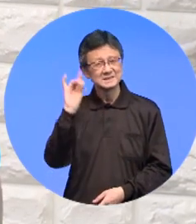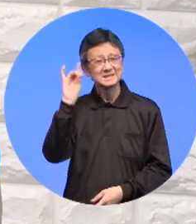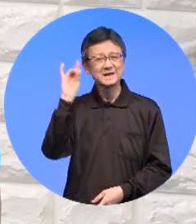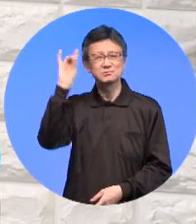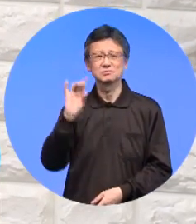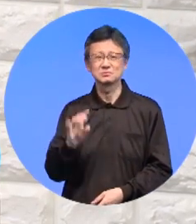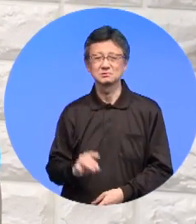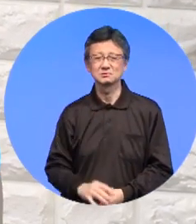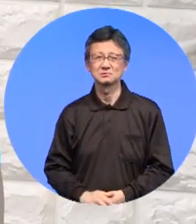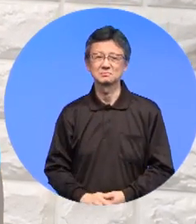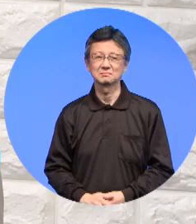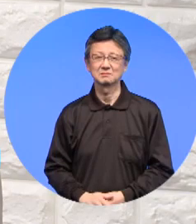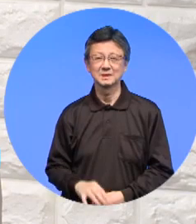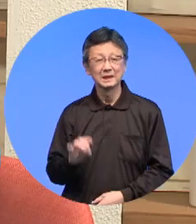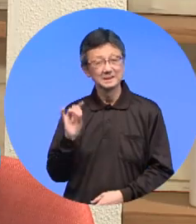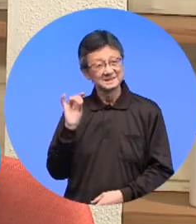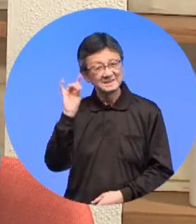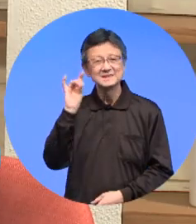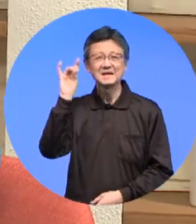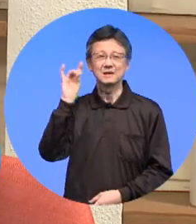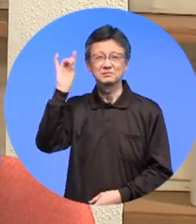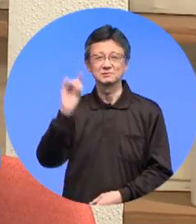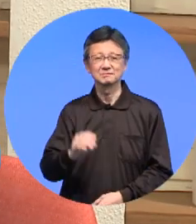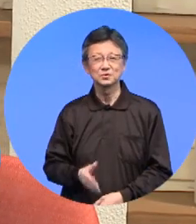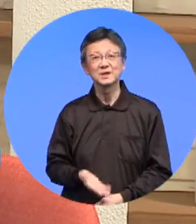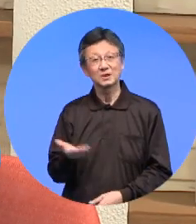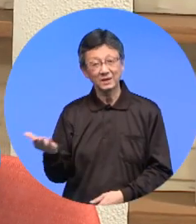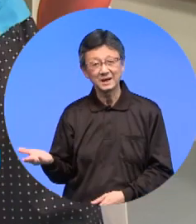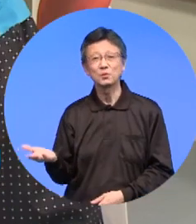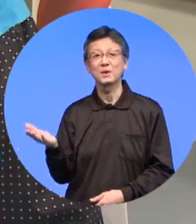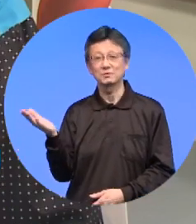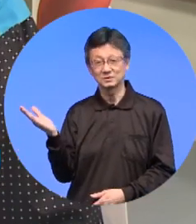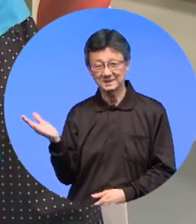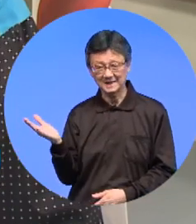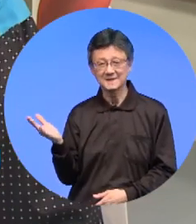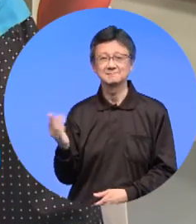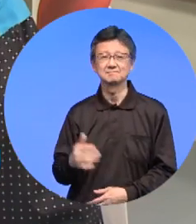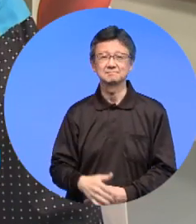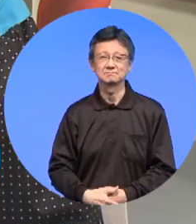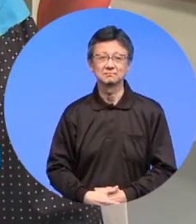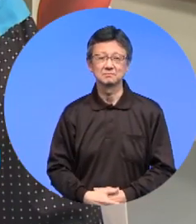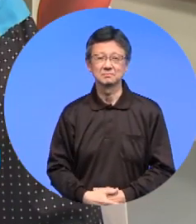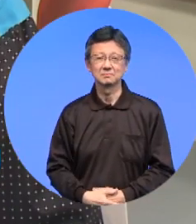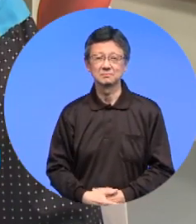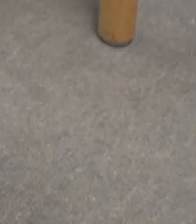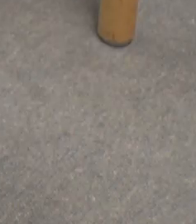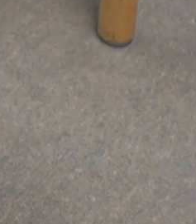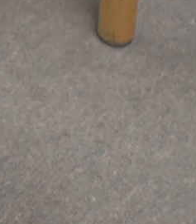うわぁ金あります夜景になるはゆりーとそれではご覧ください